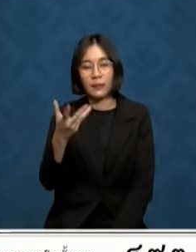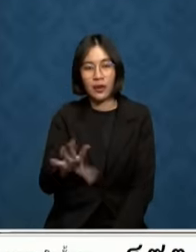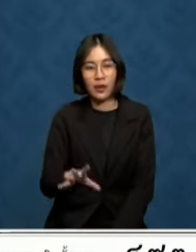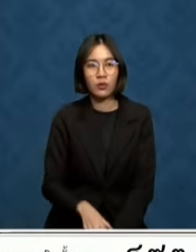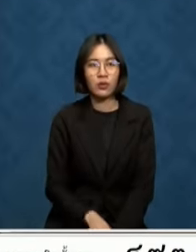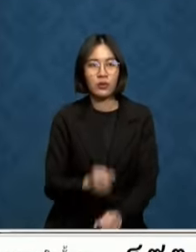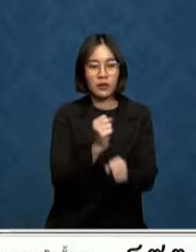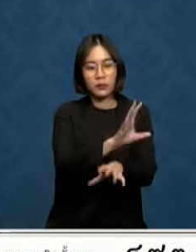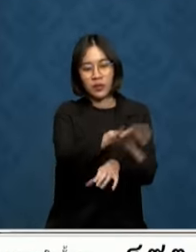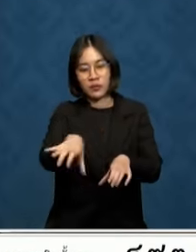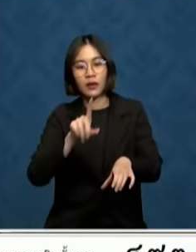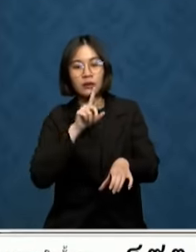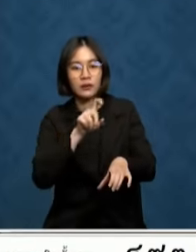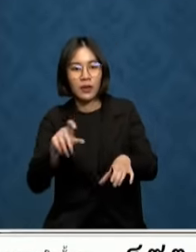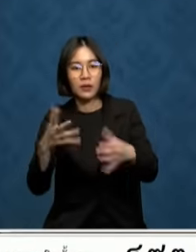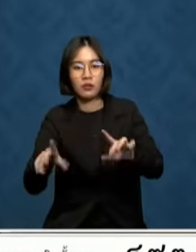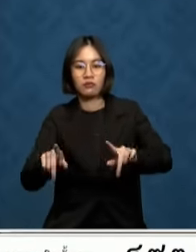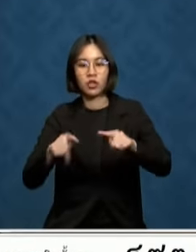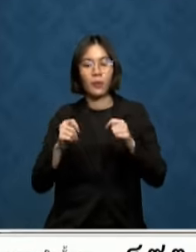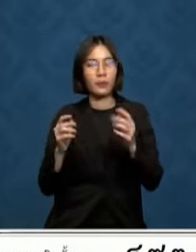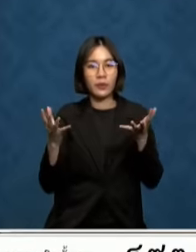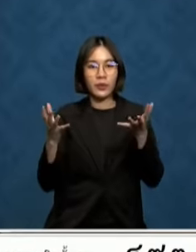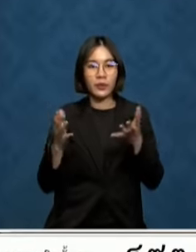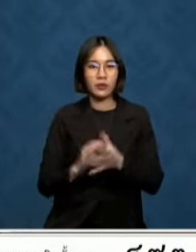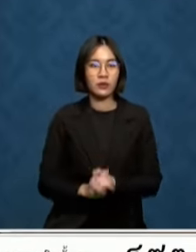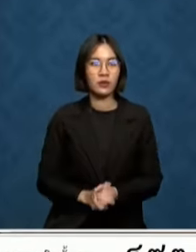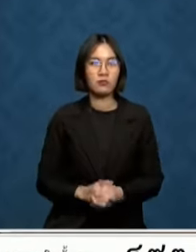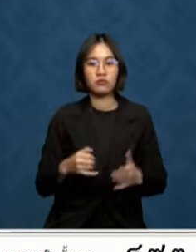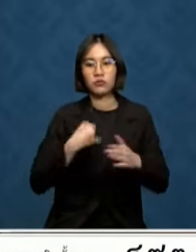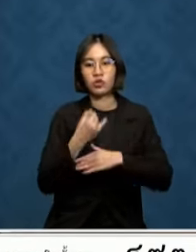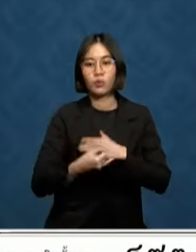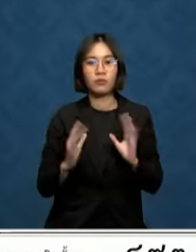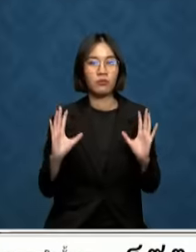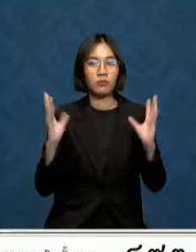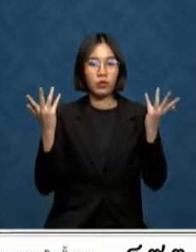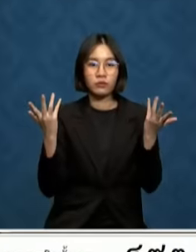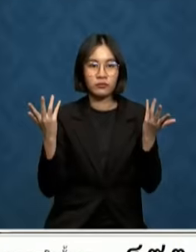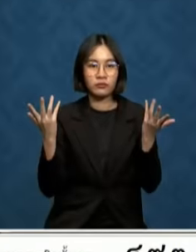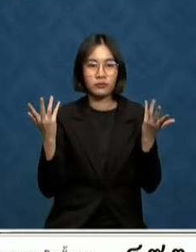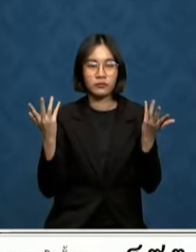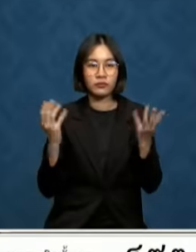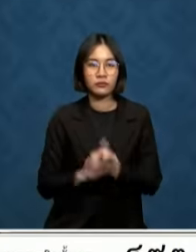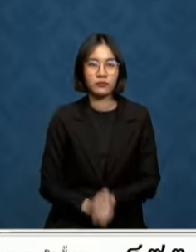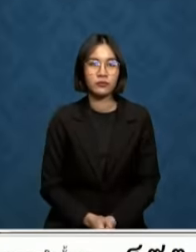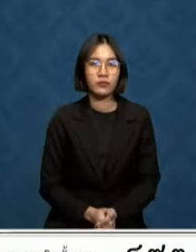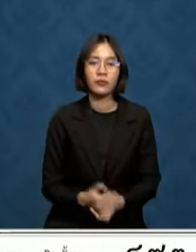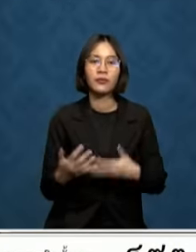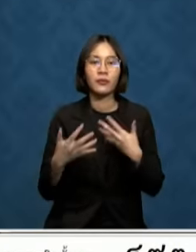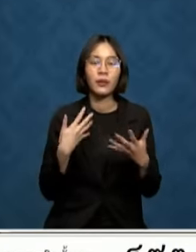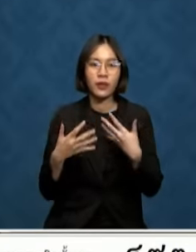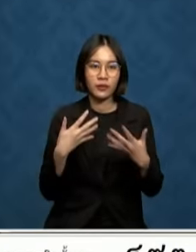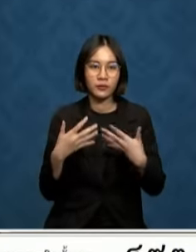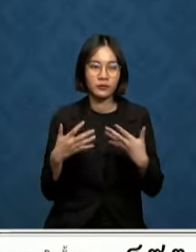ไปถามหนวยงานแล้ว แต่เขาไมตอบกมา แล้วก็จบแค่นี้ถ้ปทานครั ไมเป็ไร